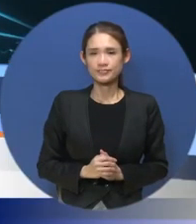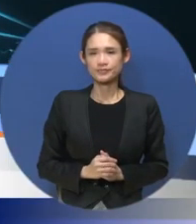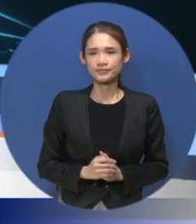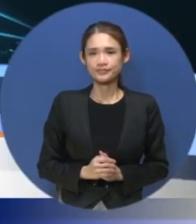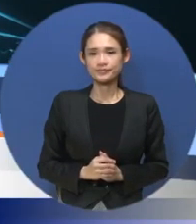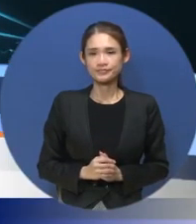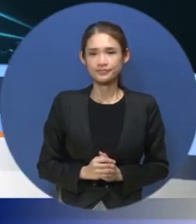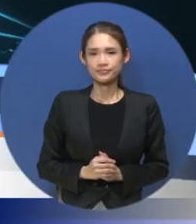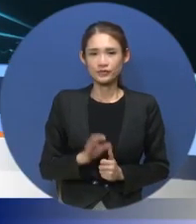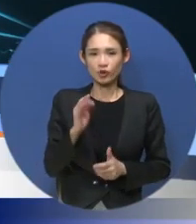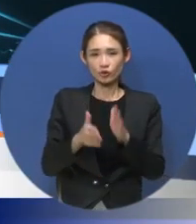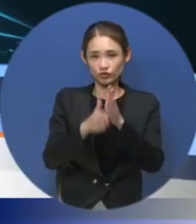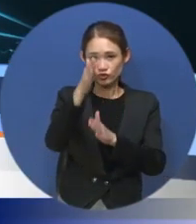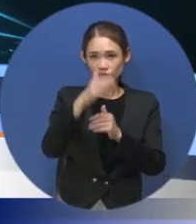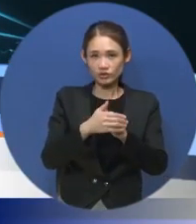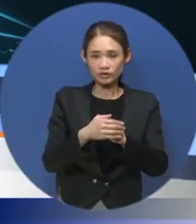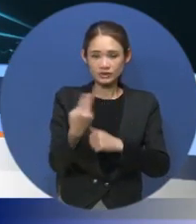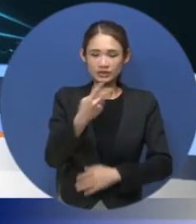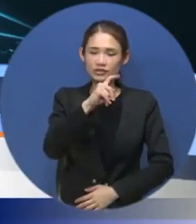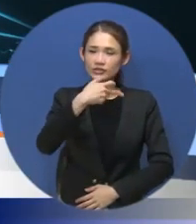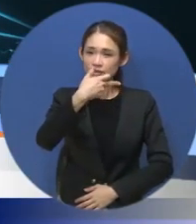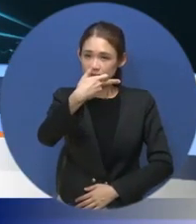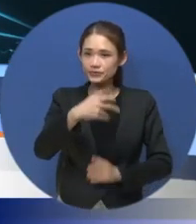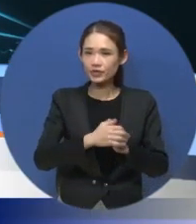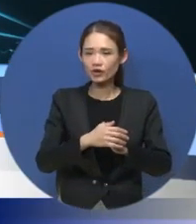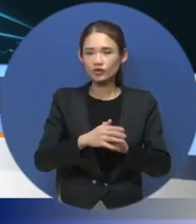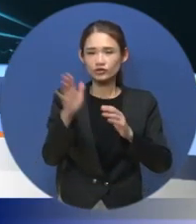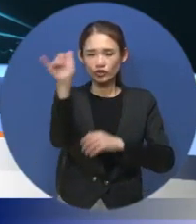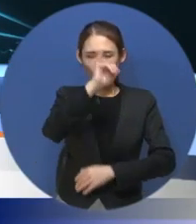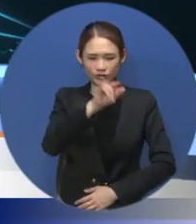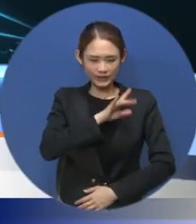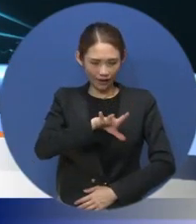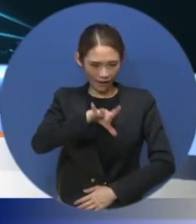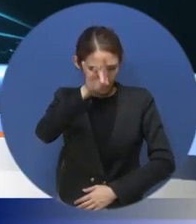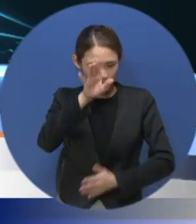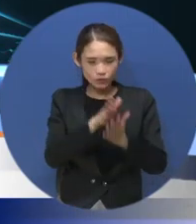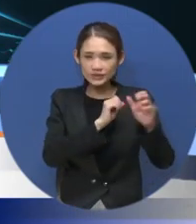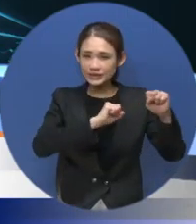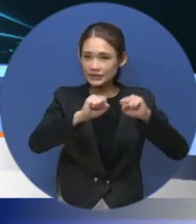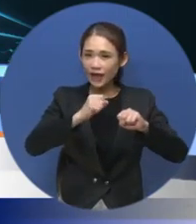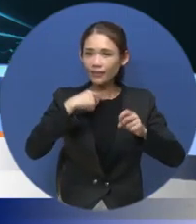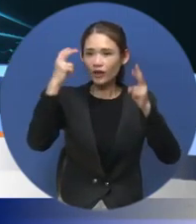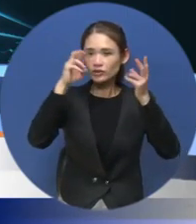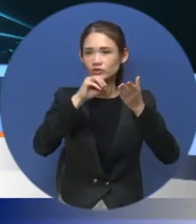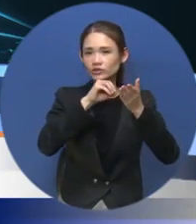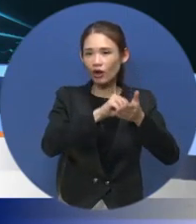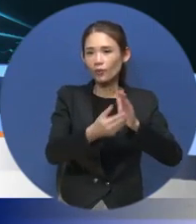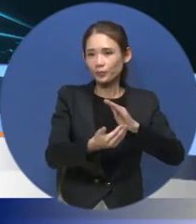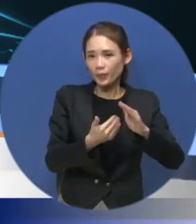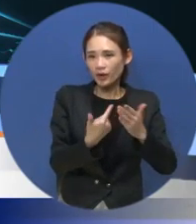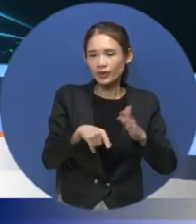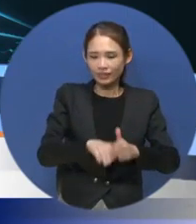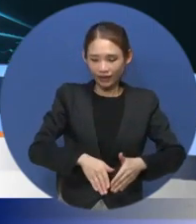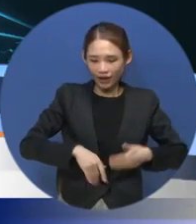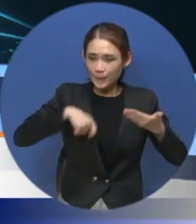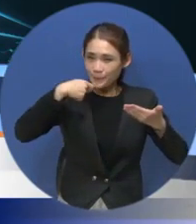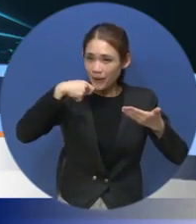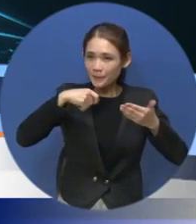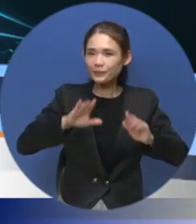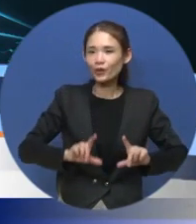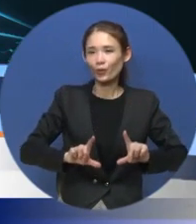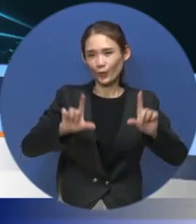안전관리 체계를 구축하고 여수교육지원청은 교통안전 교육을 담당하며 여수경찰서는 법규 위반